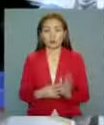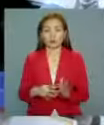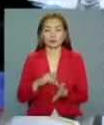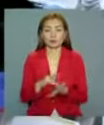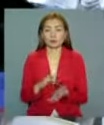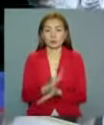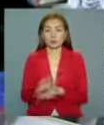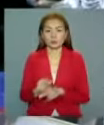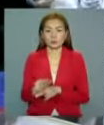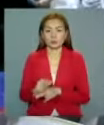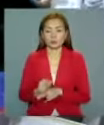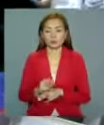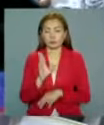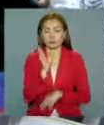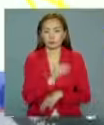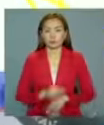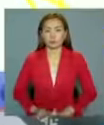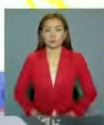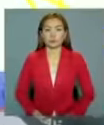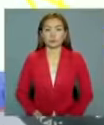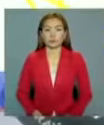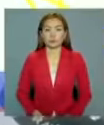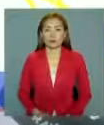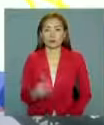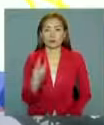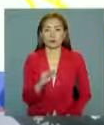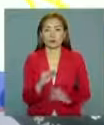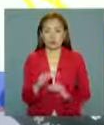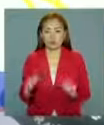орталықта тегін білім, ем-шара алады. Менің 3 балам бар. 3 балам да ерекше.